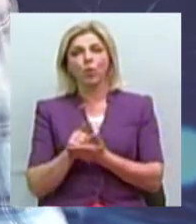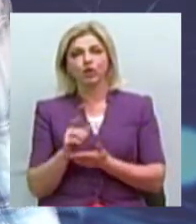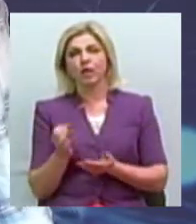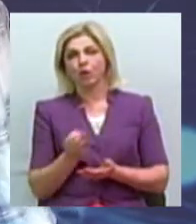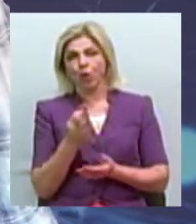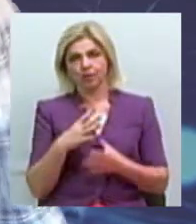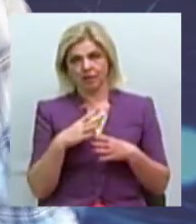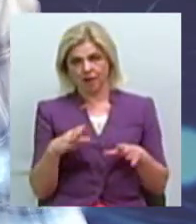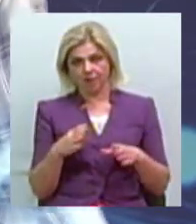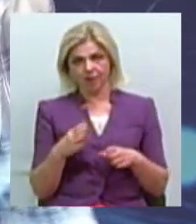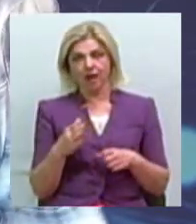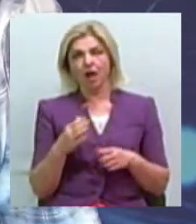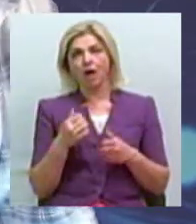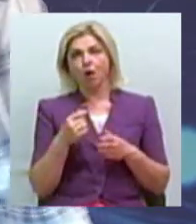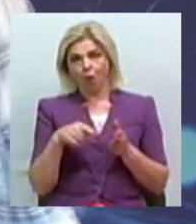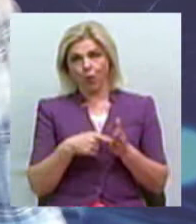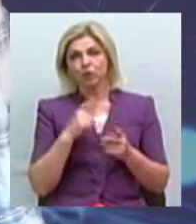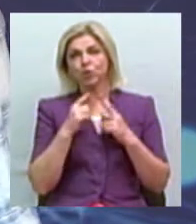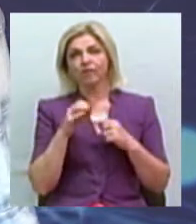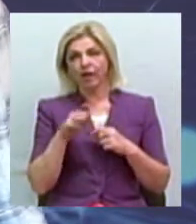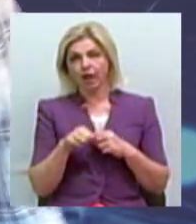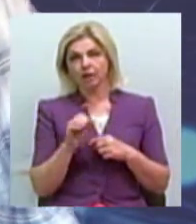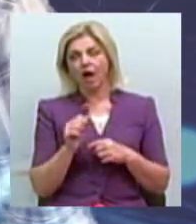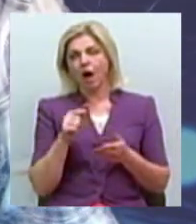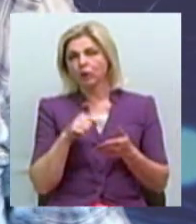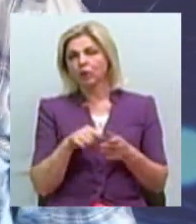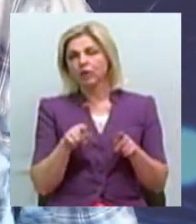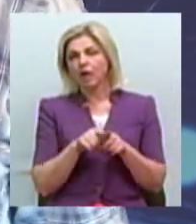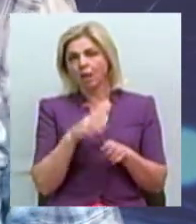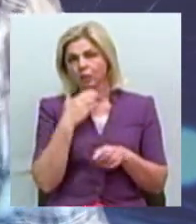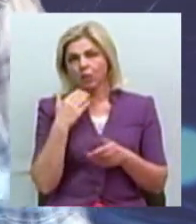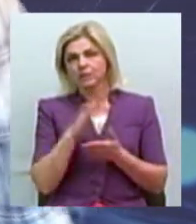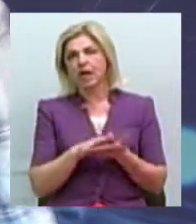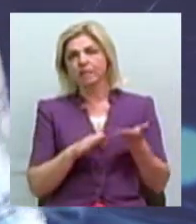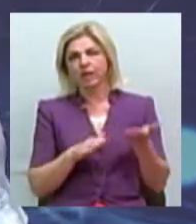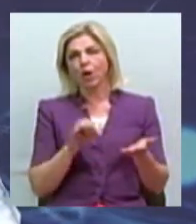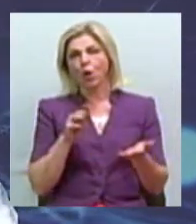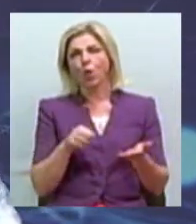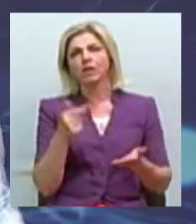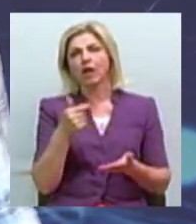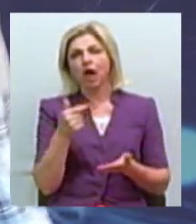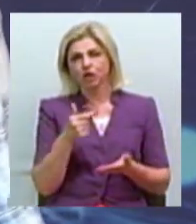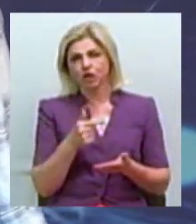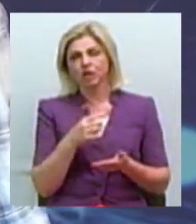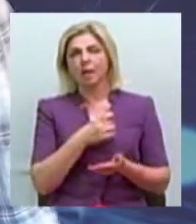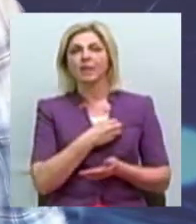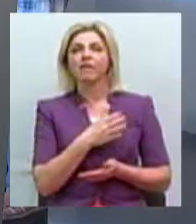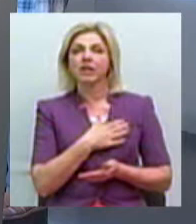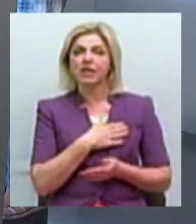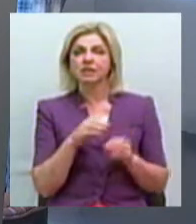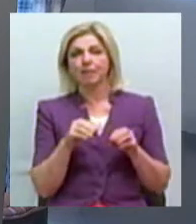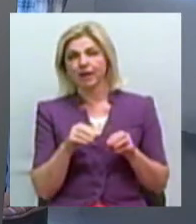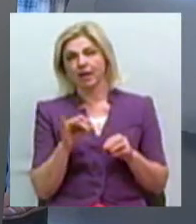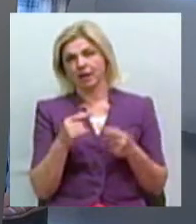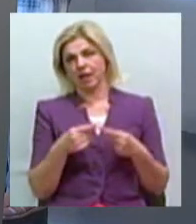горсовета до этого. А тут обвал, столько заявлений от граждан, приватизация земли и так